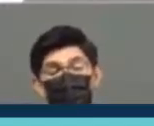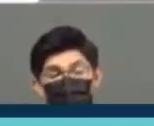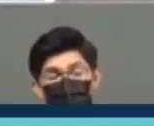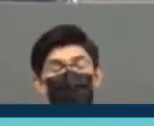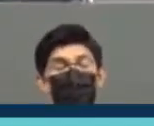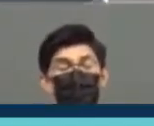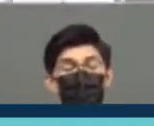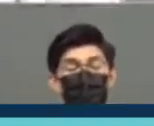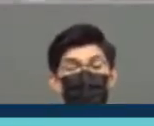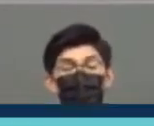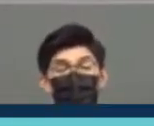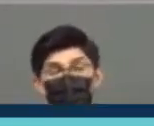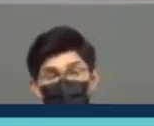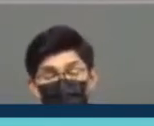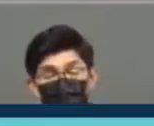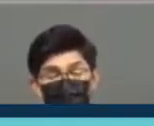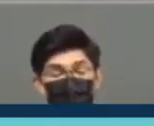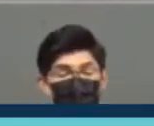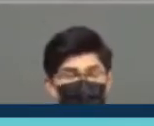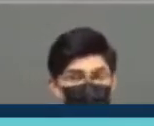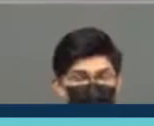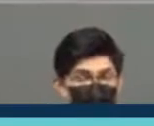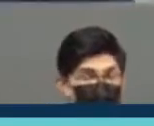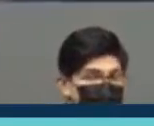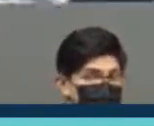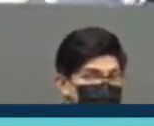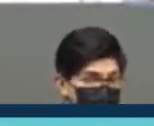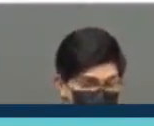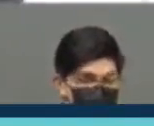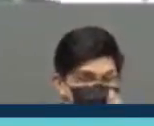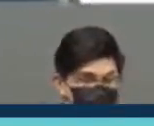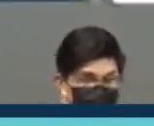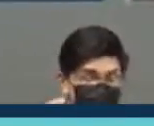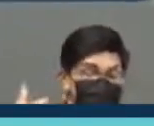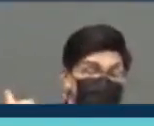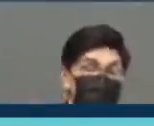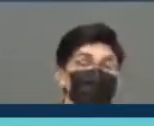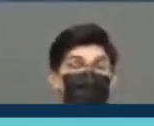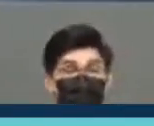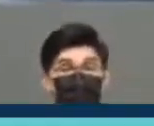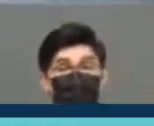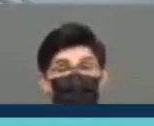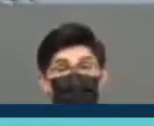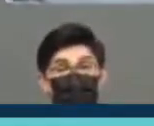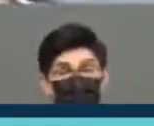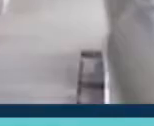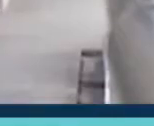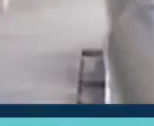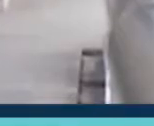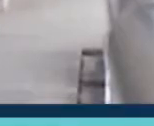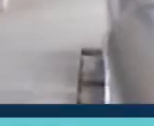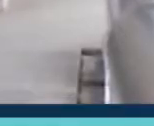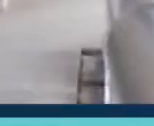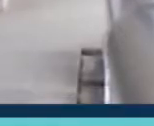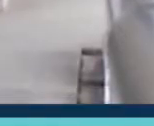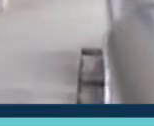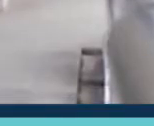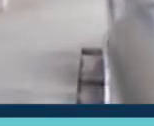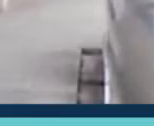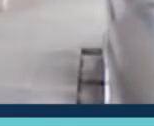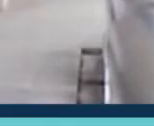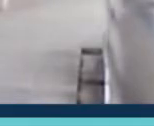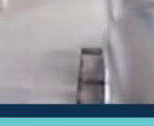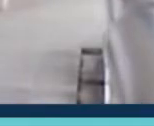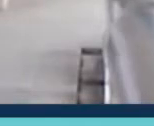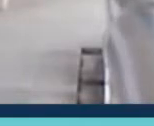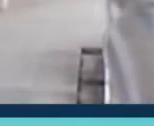ชน์ในการส่งออกสินค้าและการลงทุนไปยังกลุ่มประเทศเอฟตาได้มากขึ้นส่งผลให้เกิดการขยายตัวทางเศรษฐกิจทำ